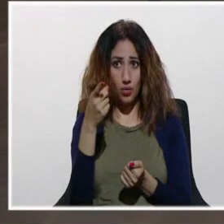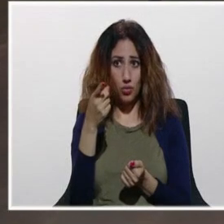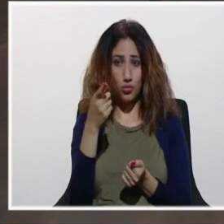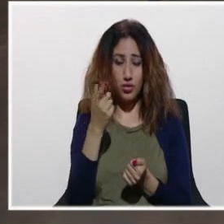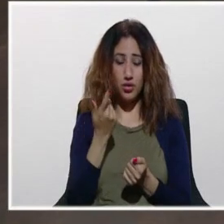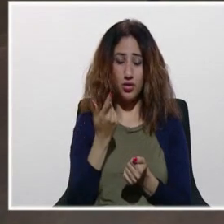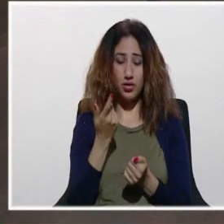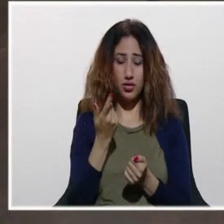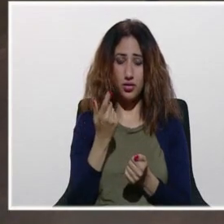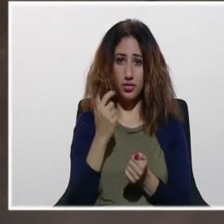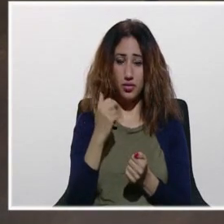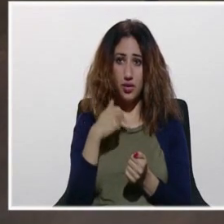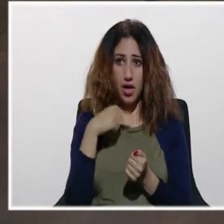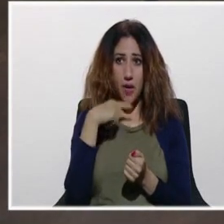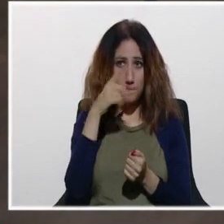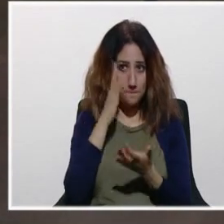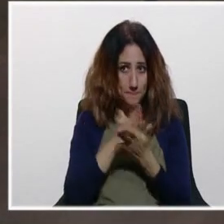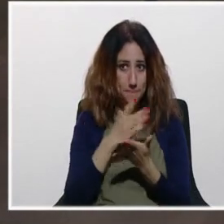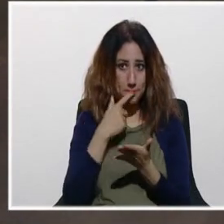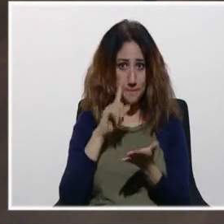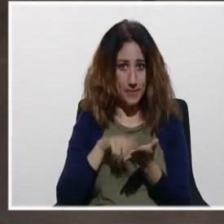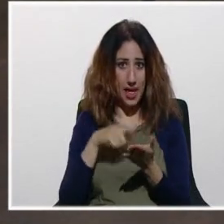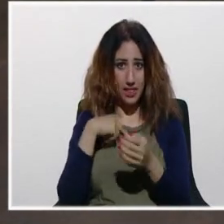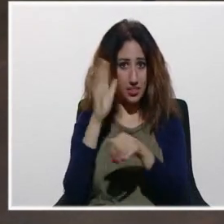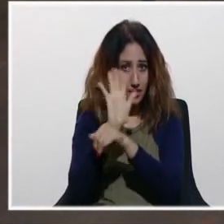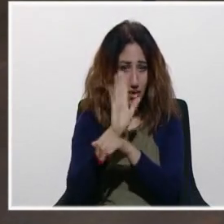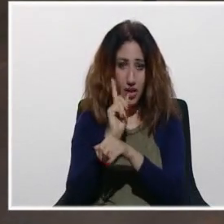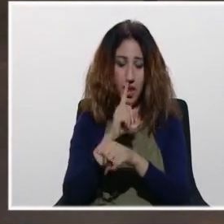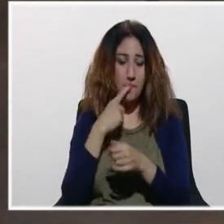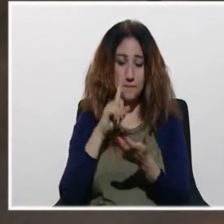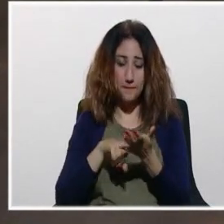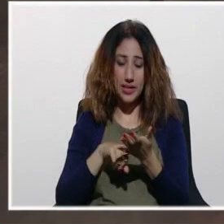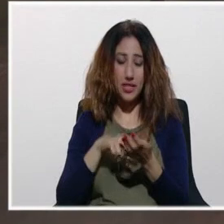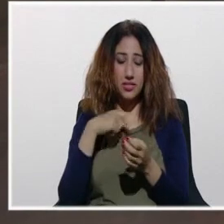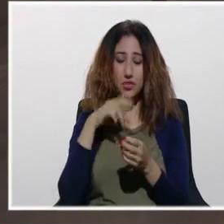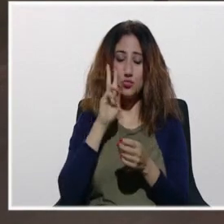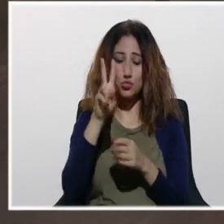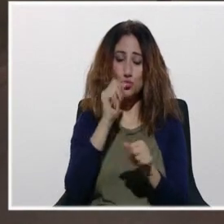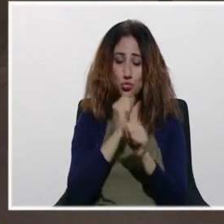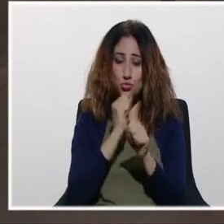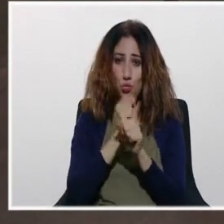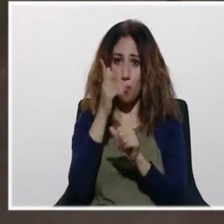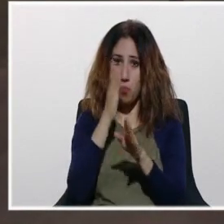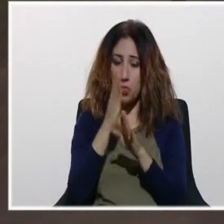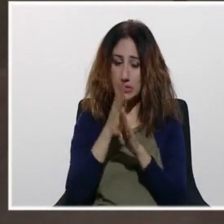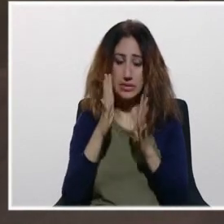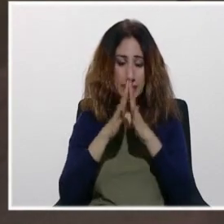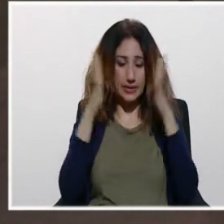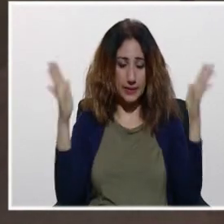ان انا بجامل، لكن احمد على المستوى الفني فنان كبير